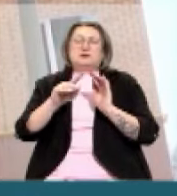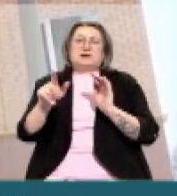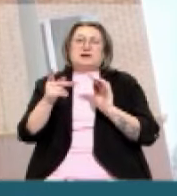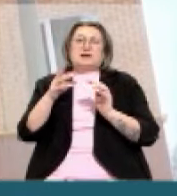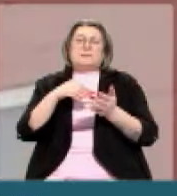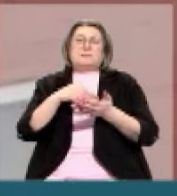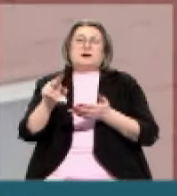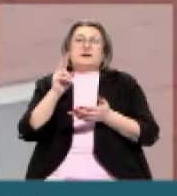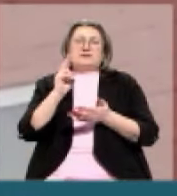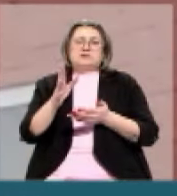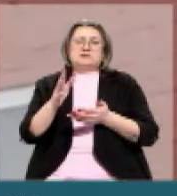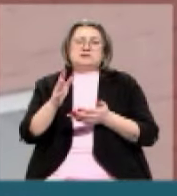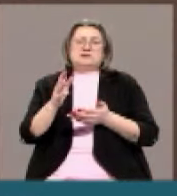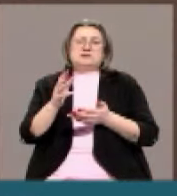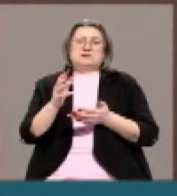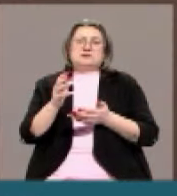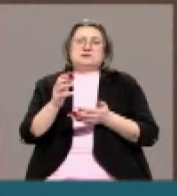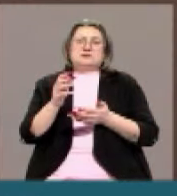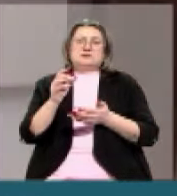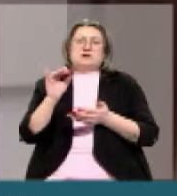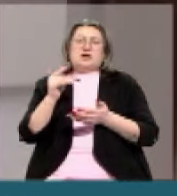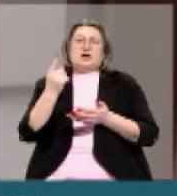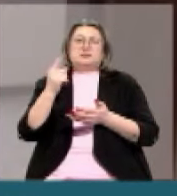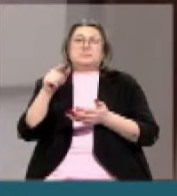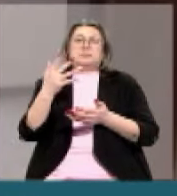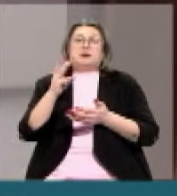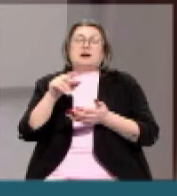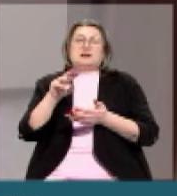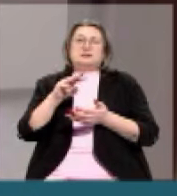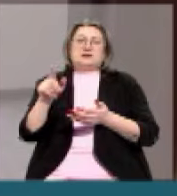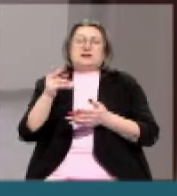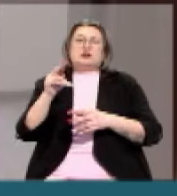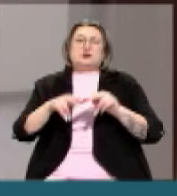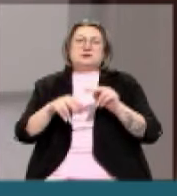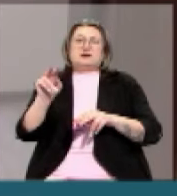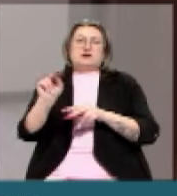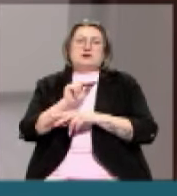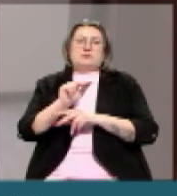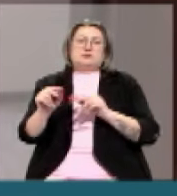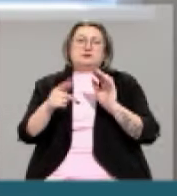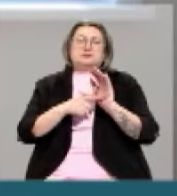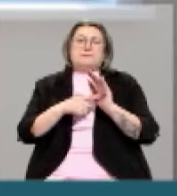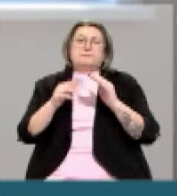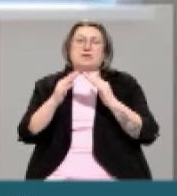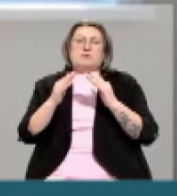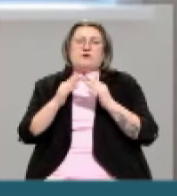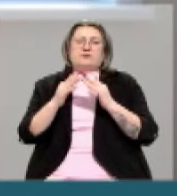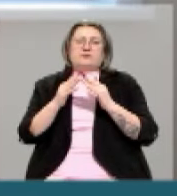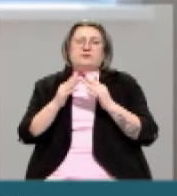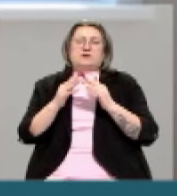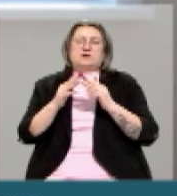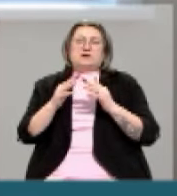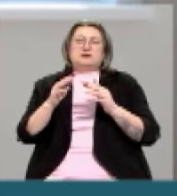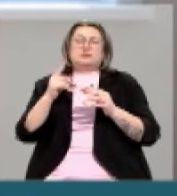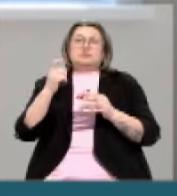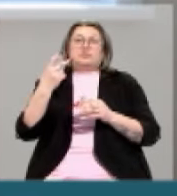қамтайтын 7 тұрғын үйді салу мен қайта жаңғыртуға 1,16 миллиард теңге бөлінді. Былтыр әкімдік 67 пәтер сатып алды. 7 құрылыс нысанының